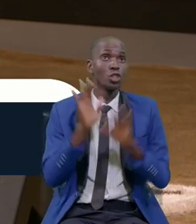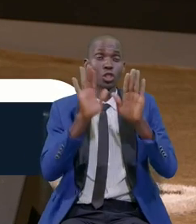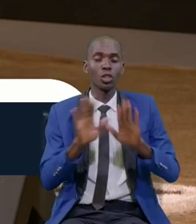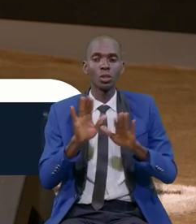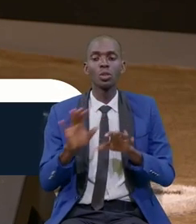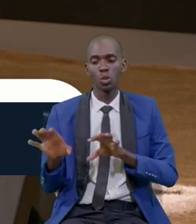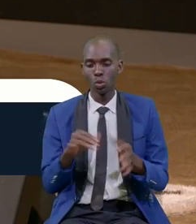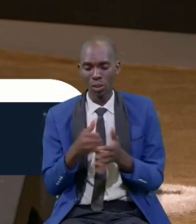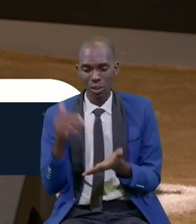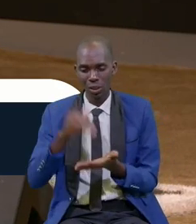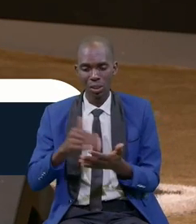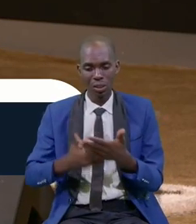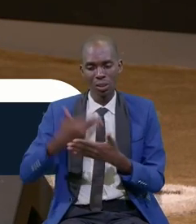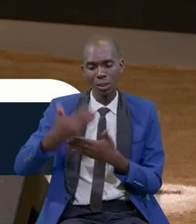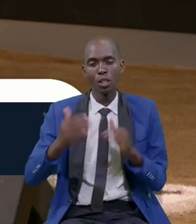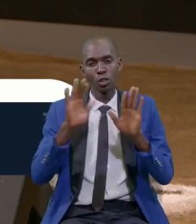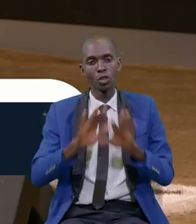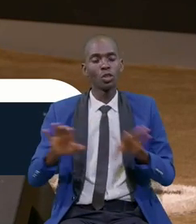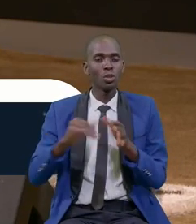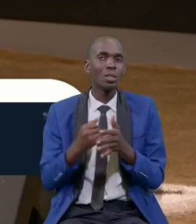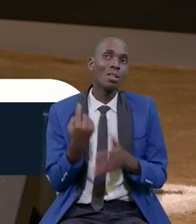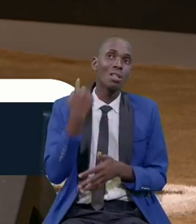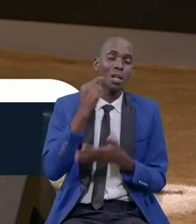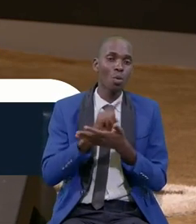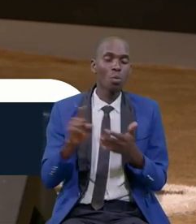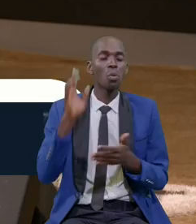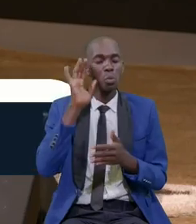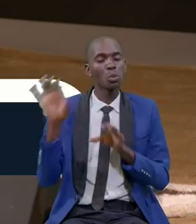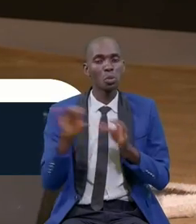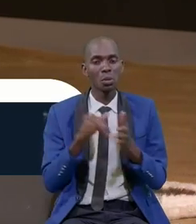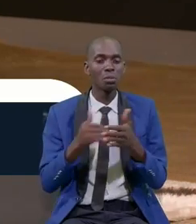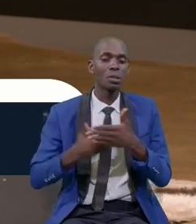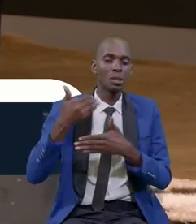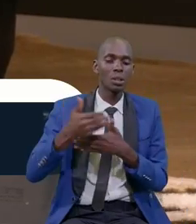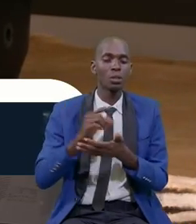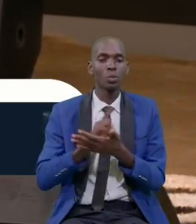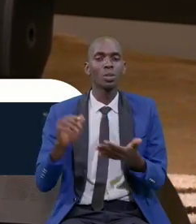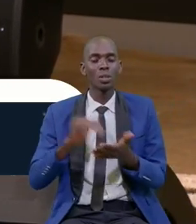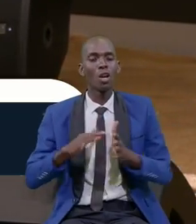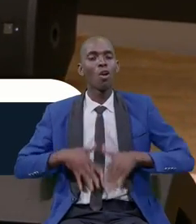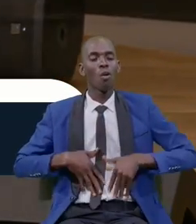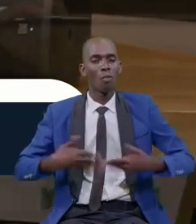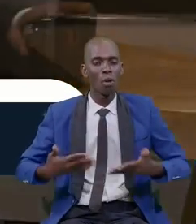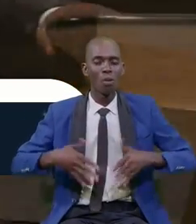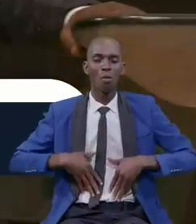vont le faire ce dimanche, ils l'ont fait la semaine passée, ils vont faire cette semaine encore la confession sur